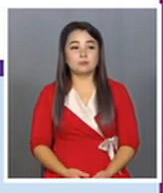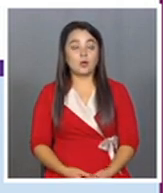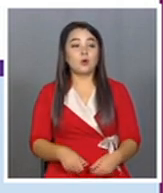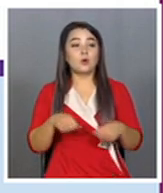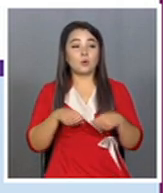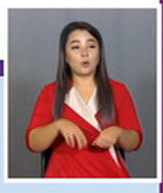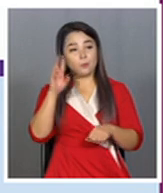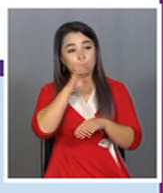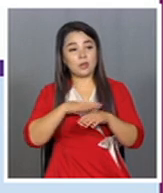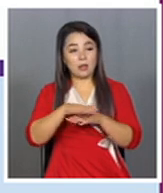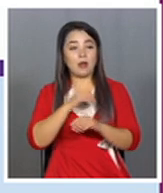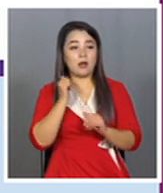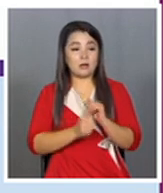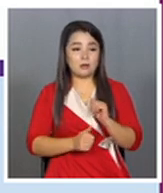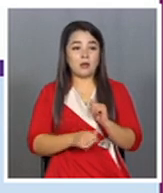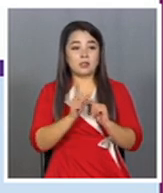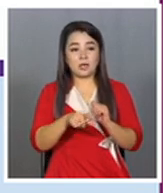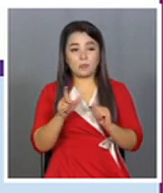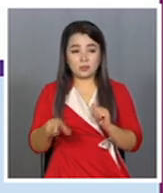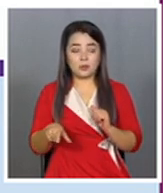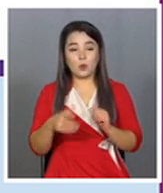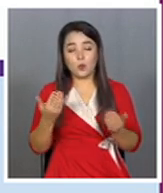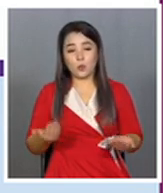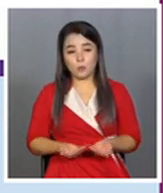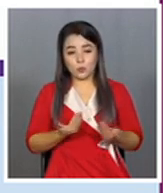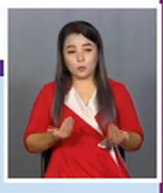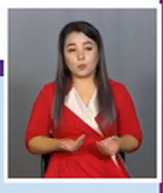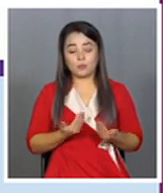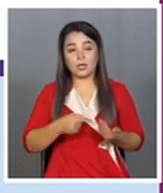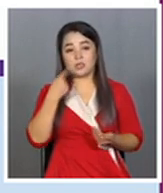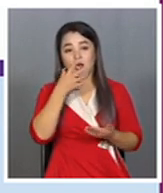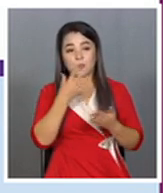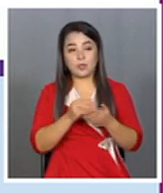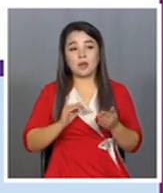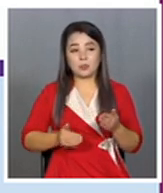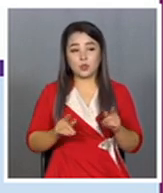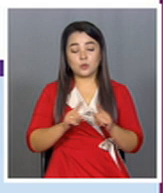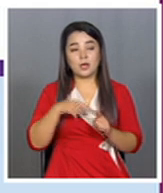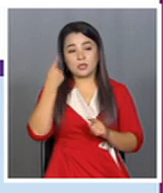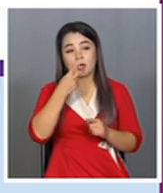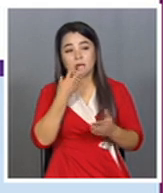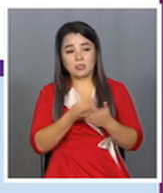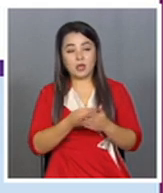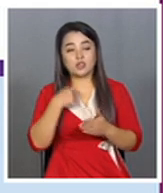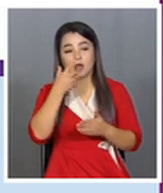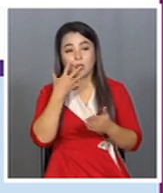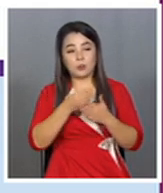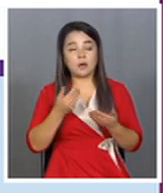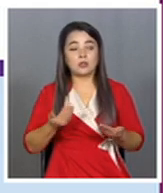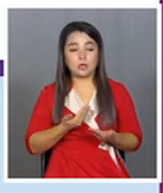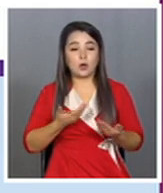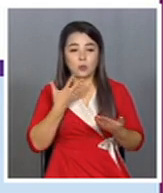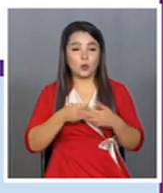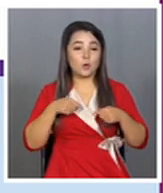Құқықтық мемлекет әрбір азаматтың өмір сүру, жеке меншік иелену және жеке басының